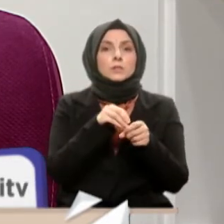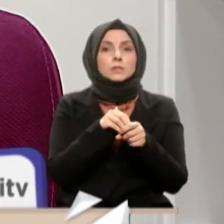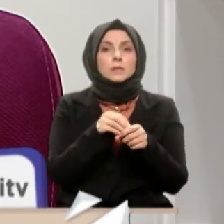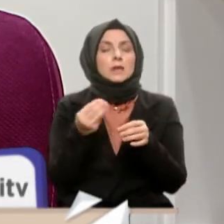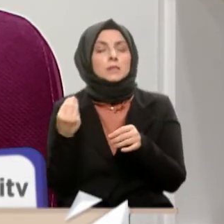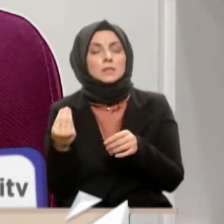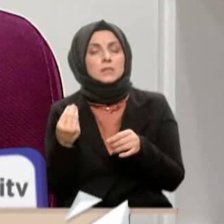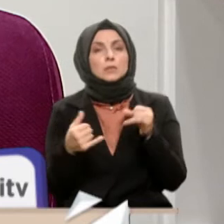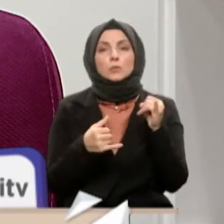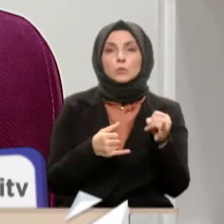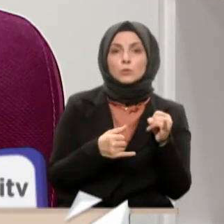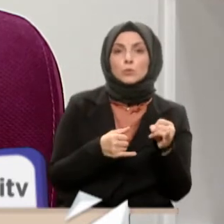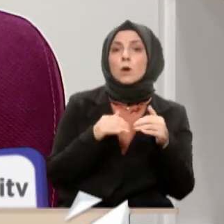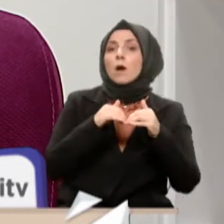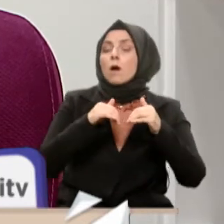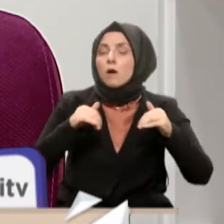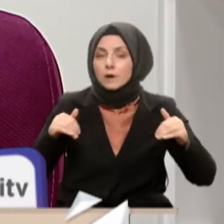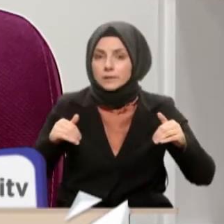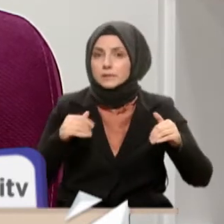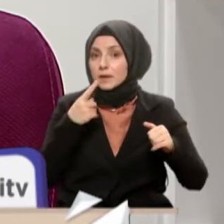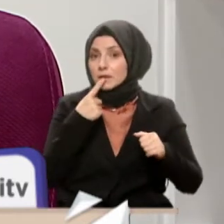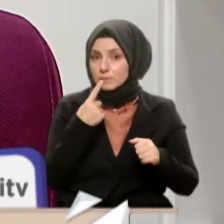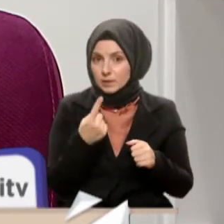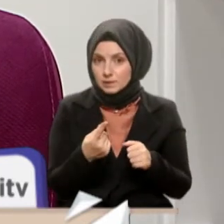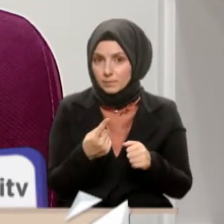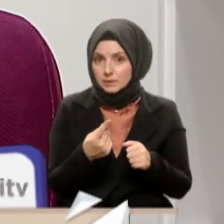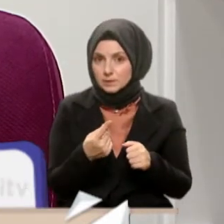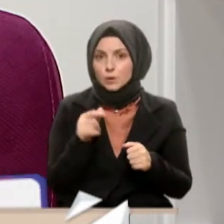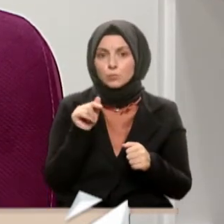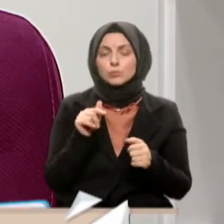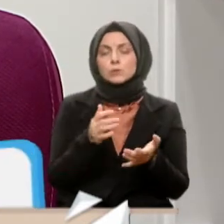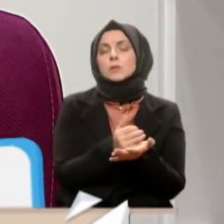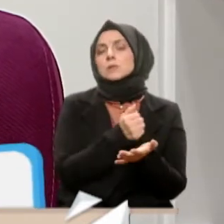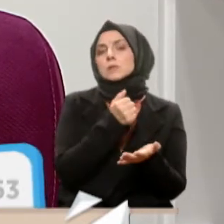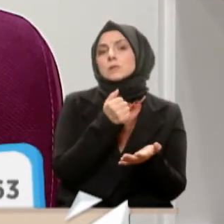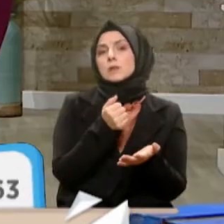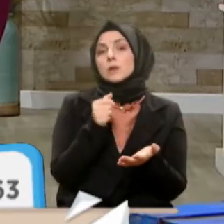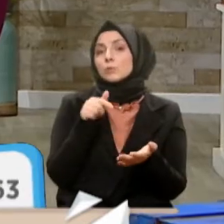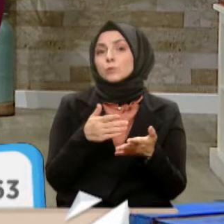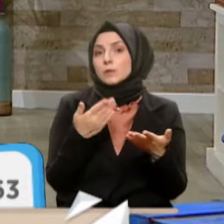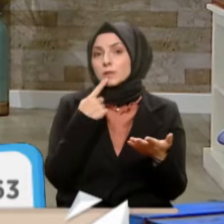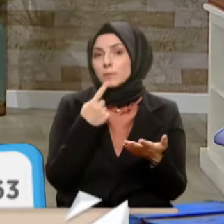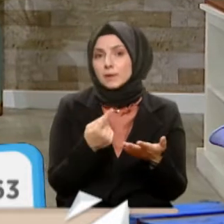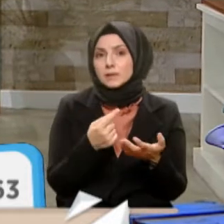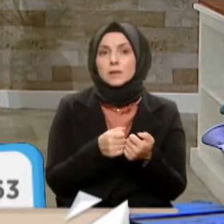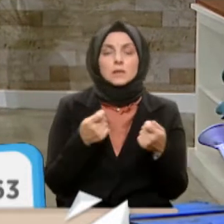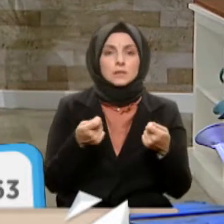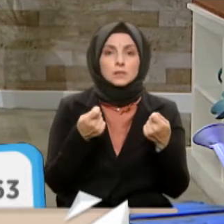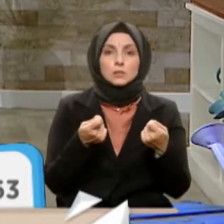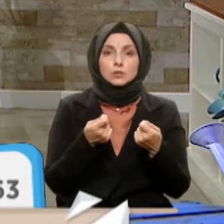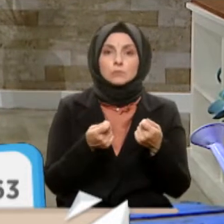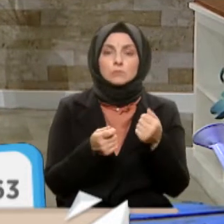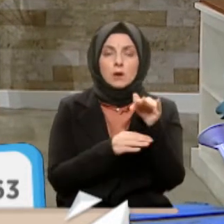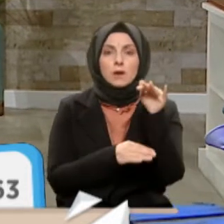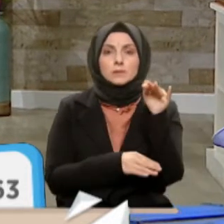edilen bir melek olarak tarif edilir Furkan bir kere İnsan bunu kazanır bu ne ne getirir Bize iş hayatında az hatalı karar